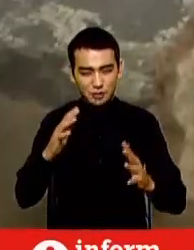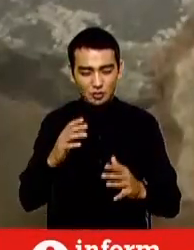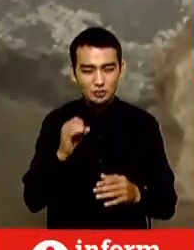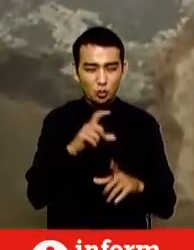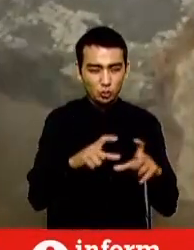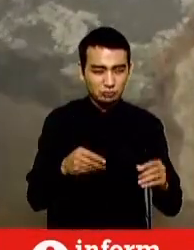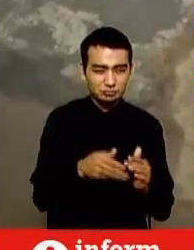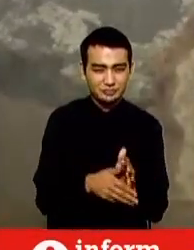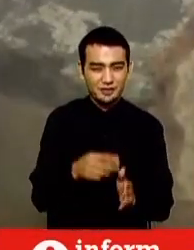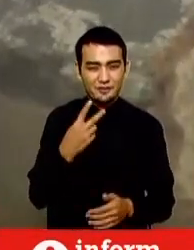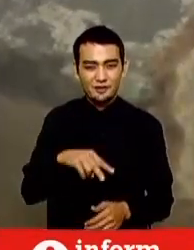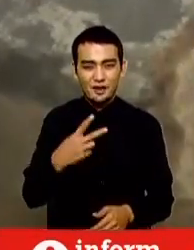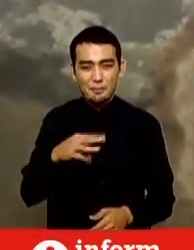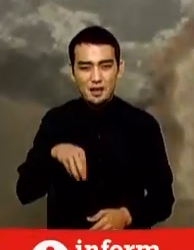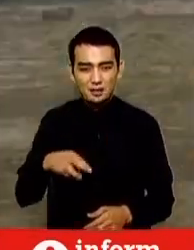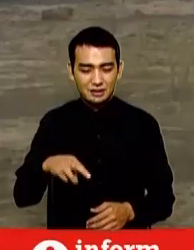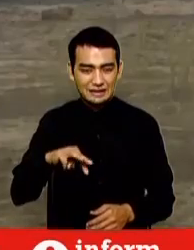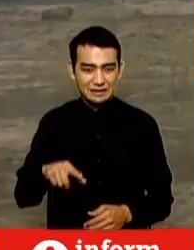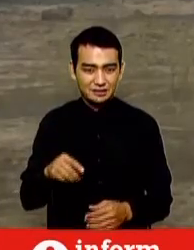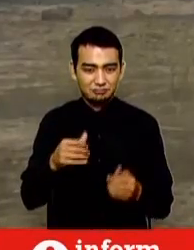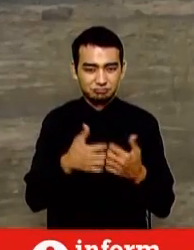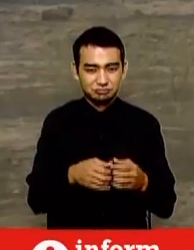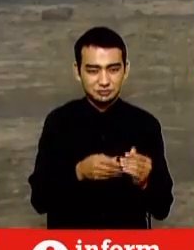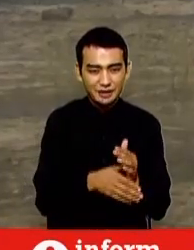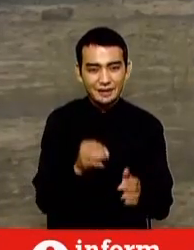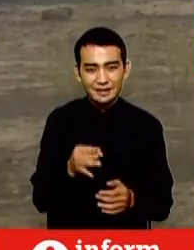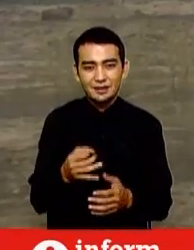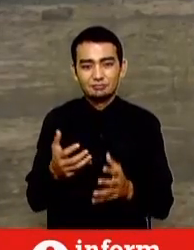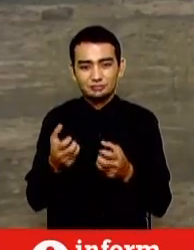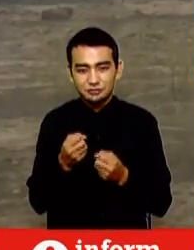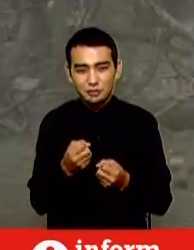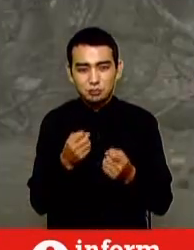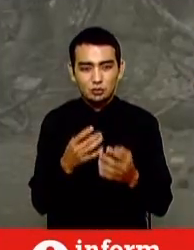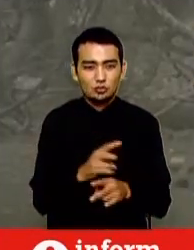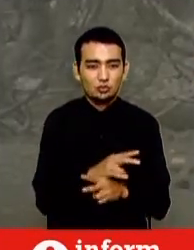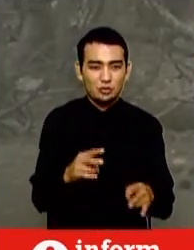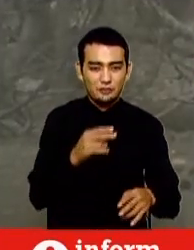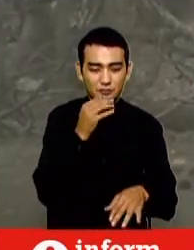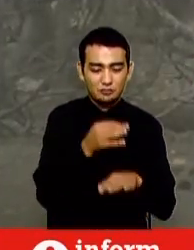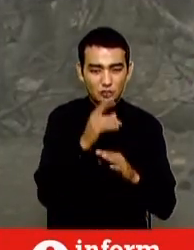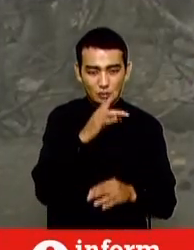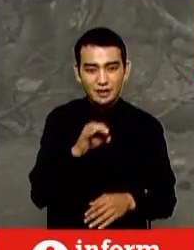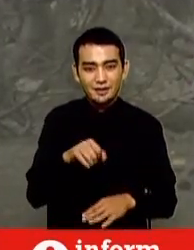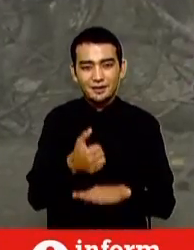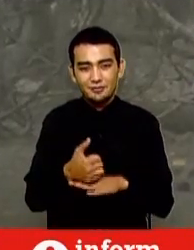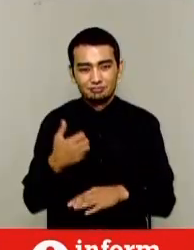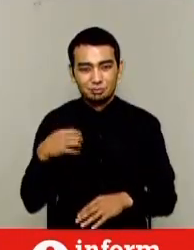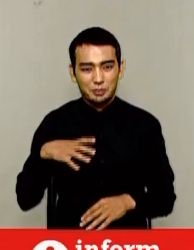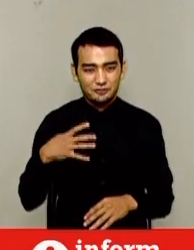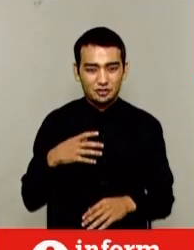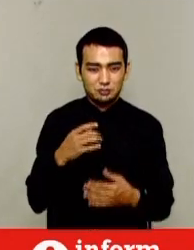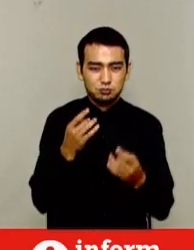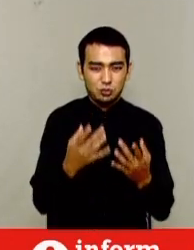сумму 22 миллиарда тенге. По всей видимости, спросить эти деньги теперь попросту не с кого. И тракторист, и экс-глава лесхоза получили